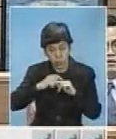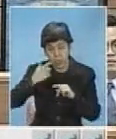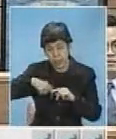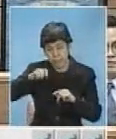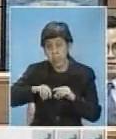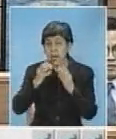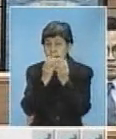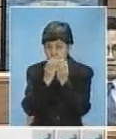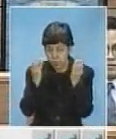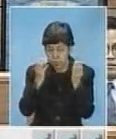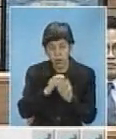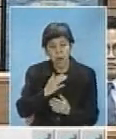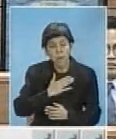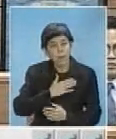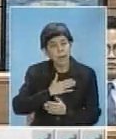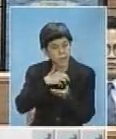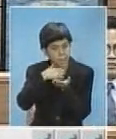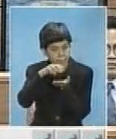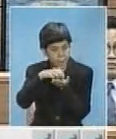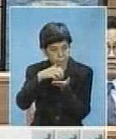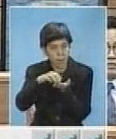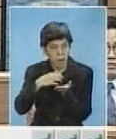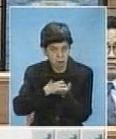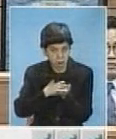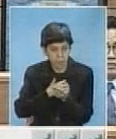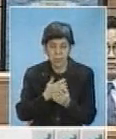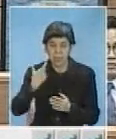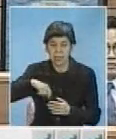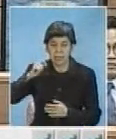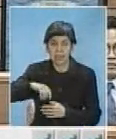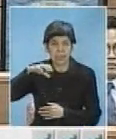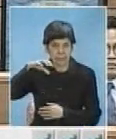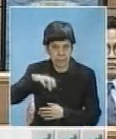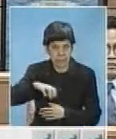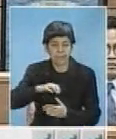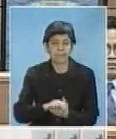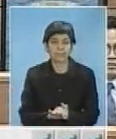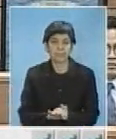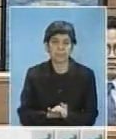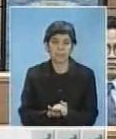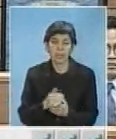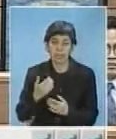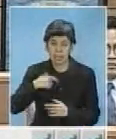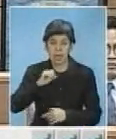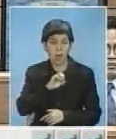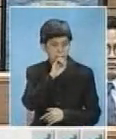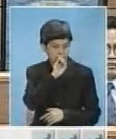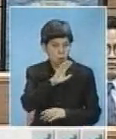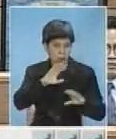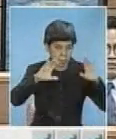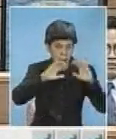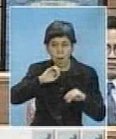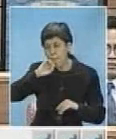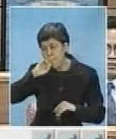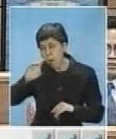รมนูญผมขออนุญาตเล่าให้ท่านประธานฟังว่าทางศาลได้บอกกับทั้งสองฝ่ายรัฐบาลและฝ่ายร้